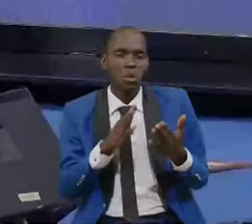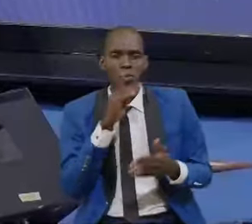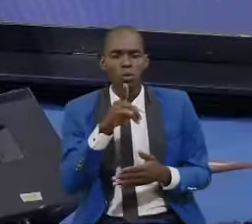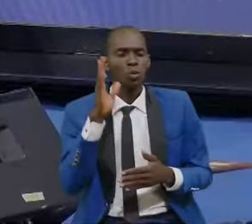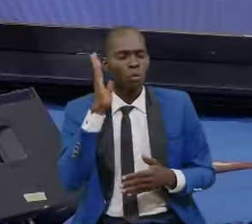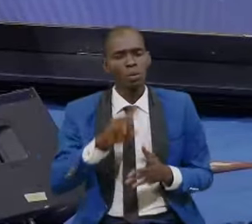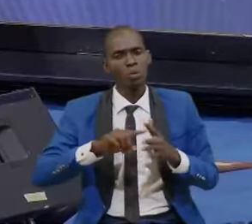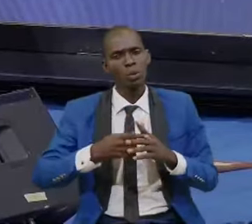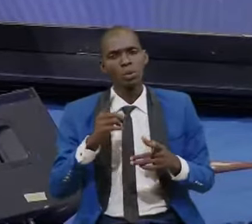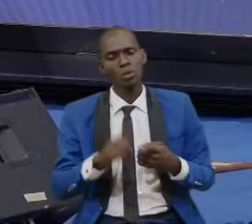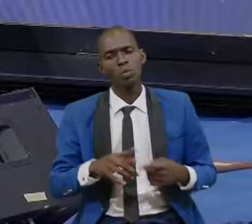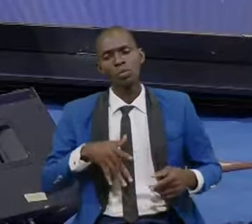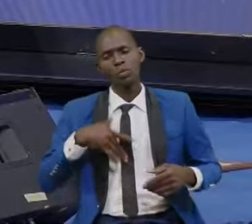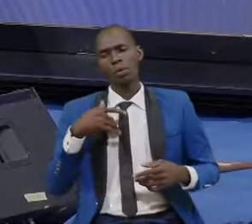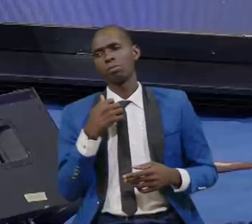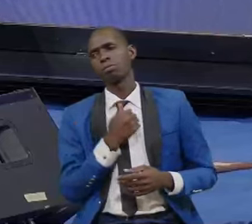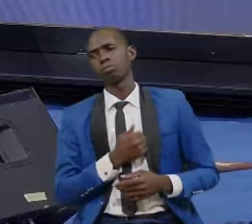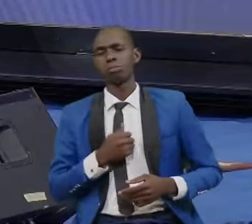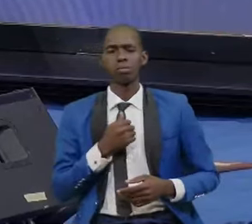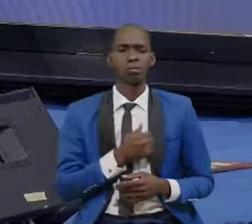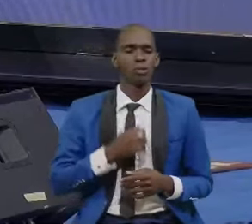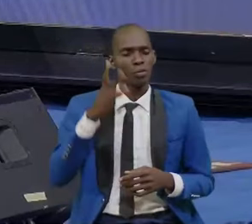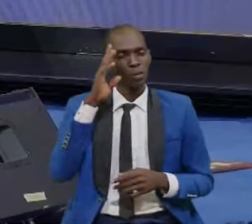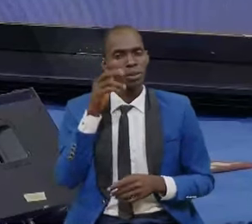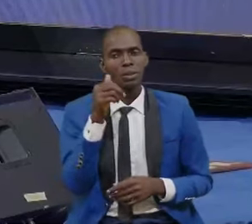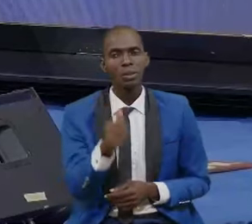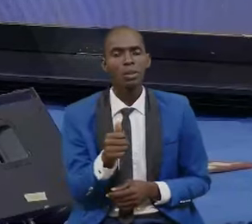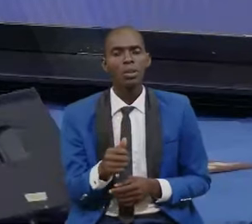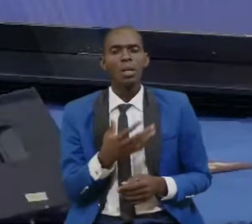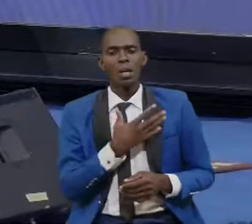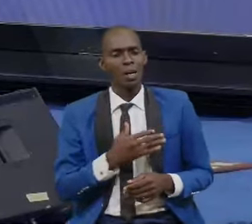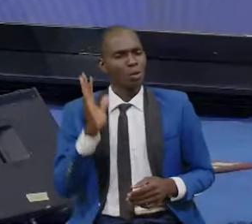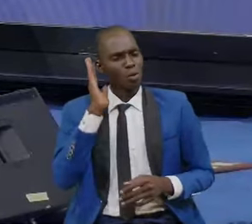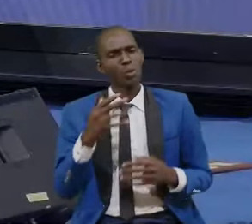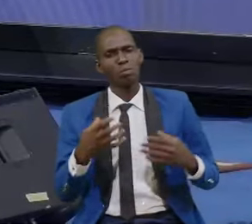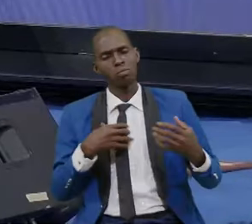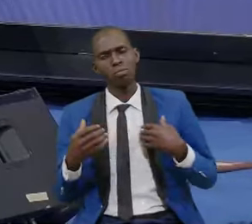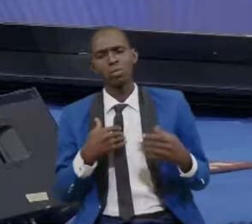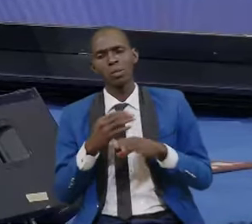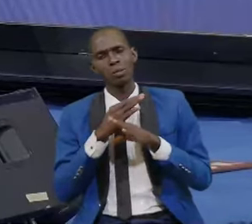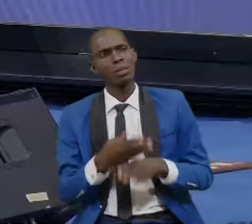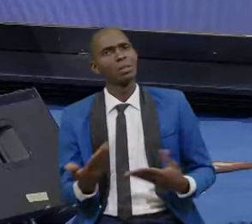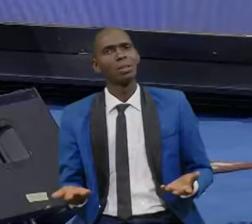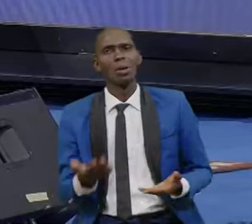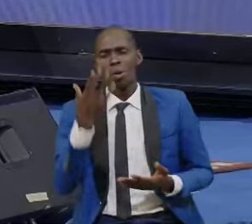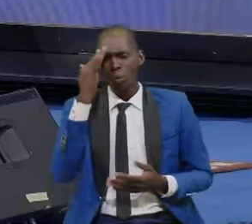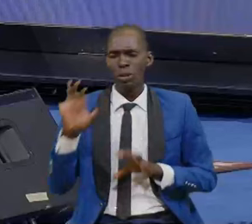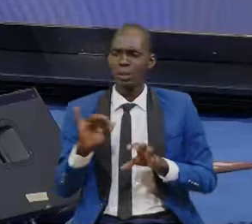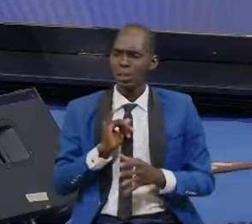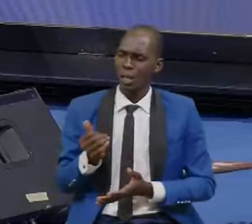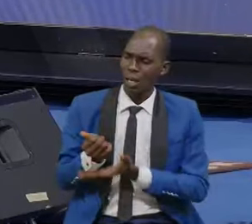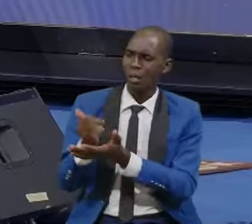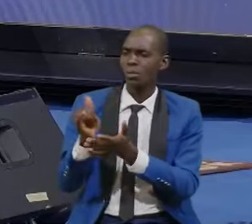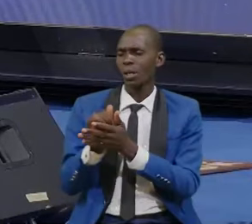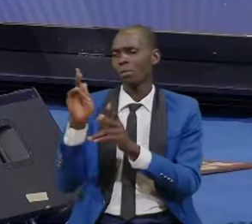Et pourquoi est-ce que j'ai même chassé cet esprit de divination? J'essayais de l'aider, j'essayais d'aider la